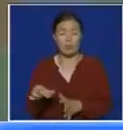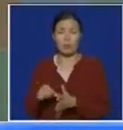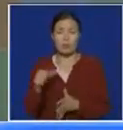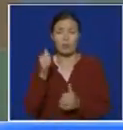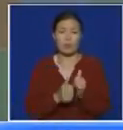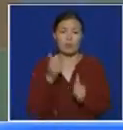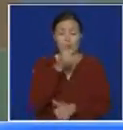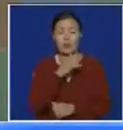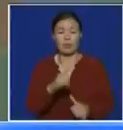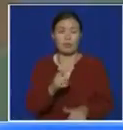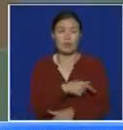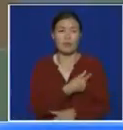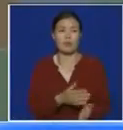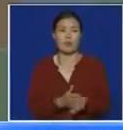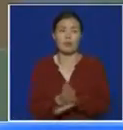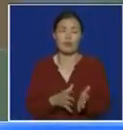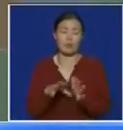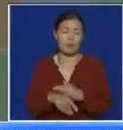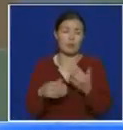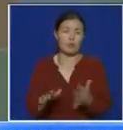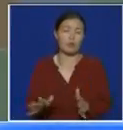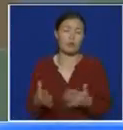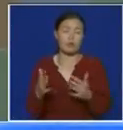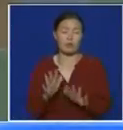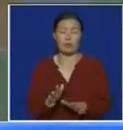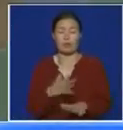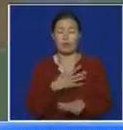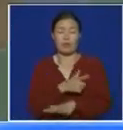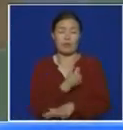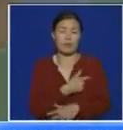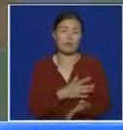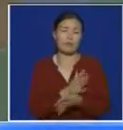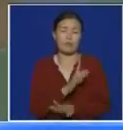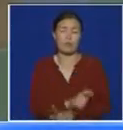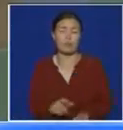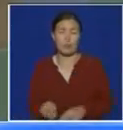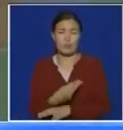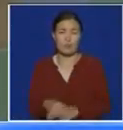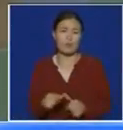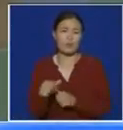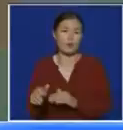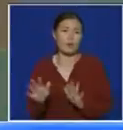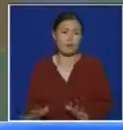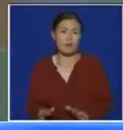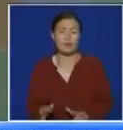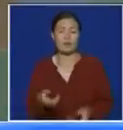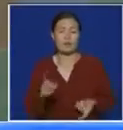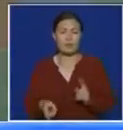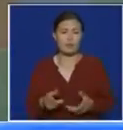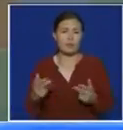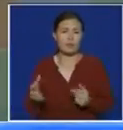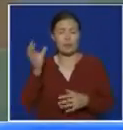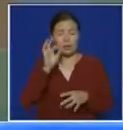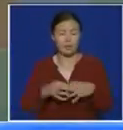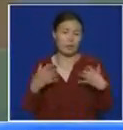саны артып келе жатыр медицина қызметкерлері арасында. Яғни біздің медицина қызметкерлері тек қана адамды емдеп қана емес, сонымен қатар салауатты